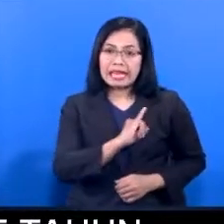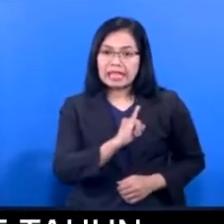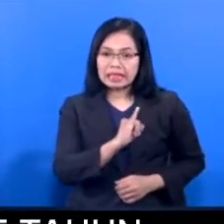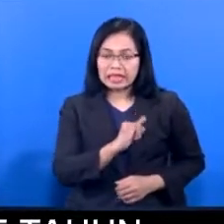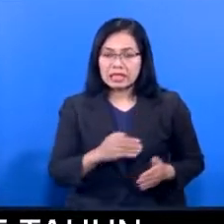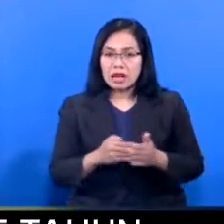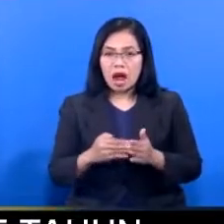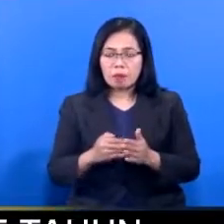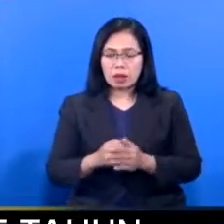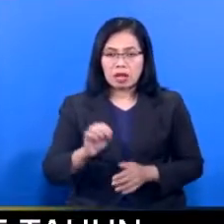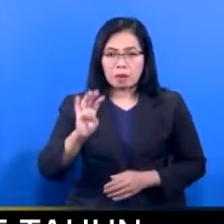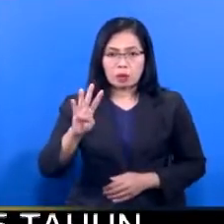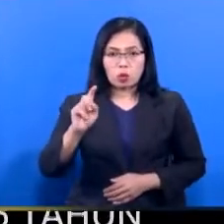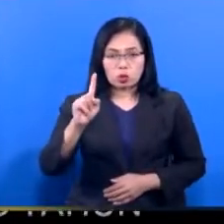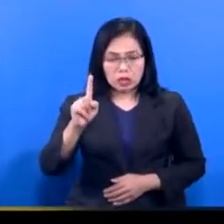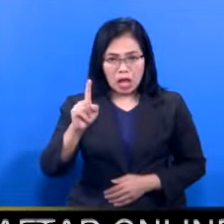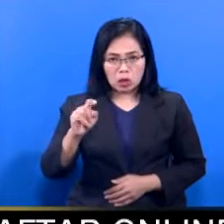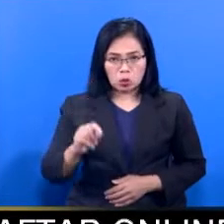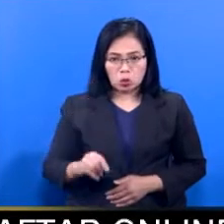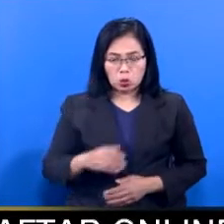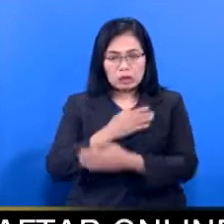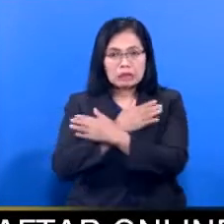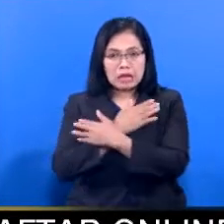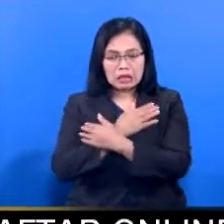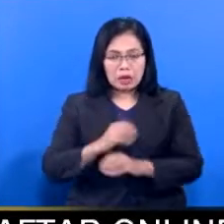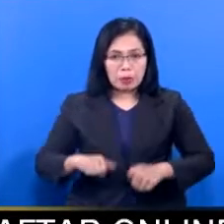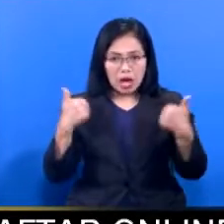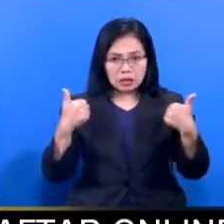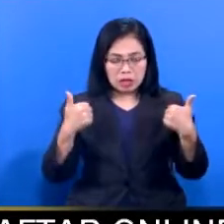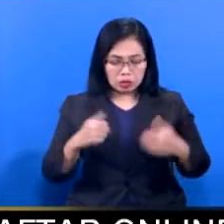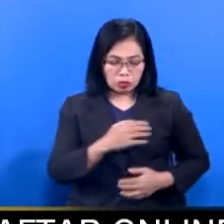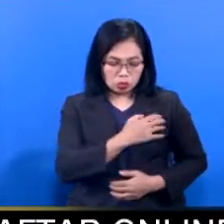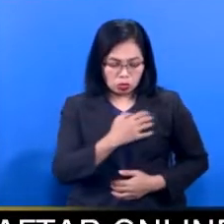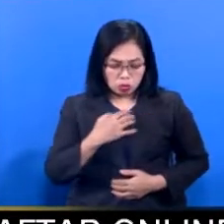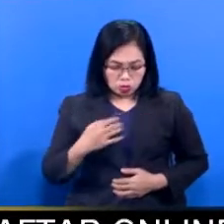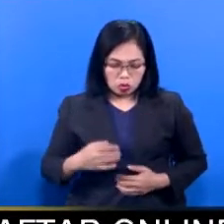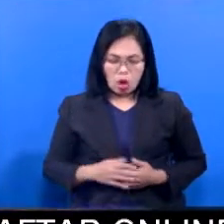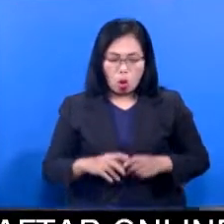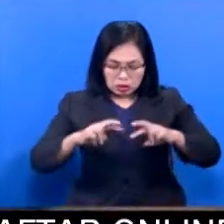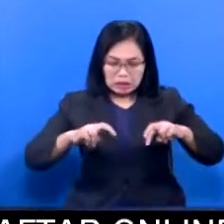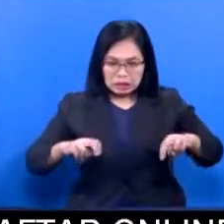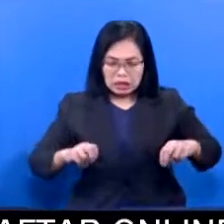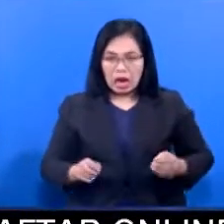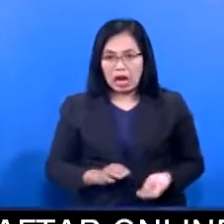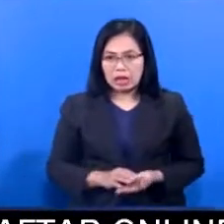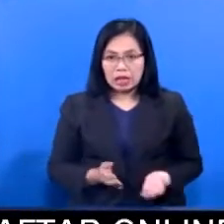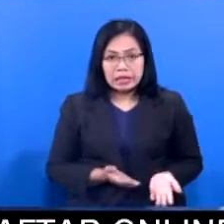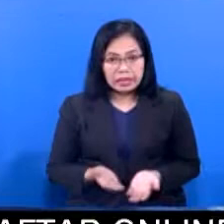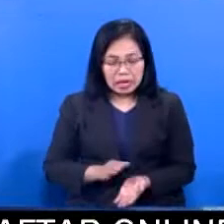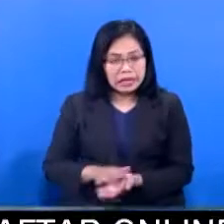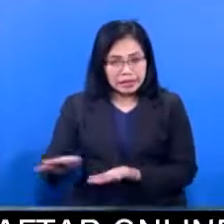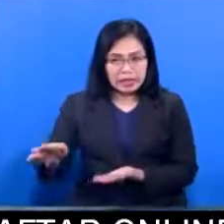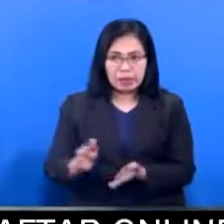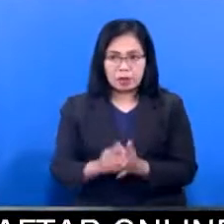Rencananya 41 jenazah yang sudah berhasil diidentifikasi akan dikirim ke Rumah Sakit Polri Kramat Jati. Sementara itu 8